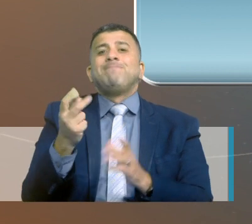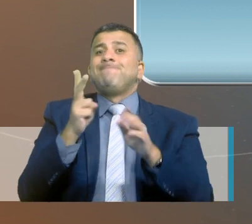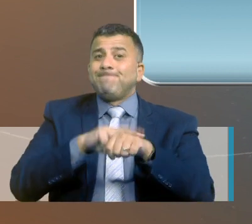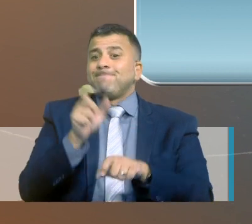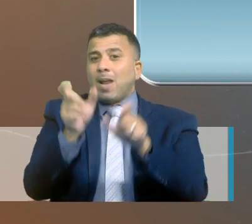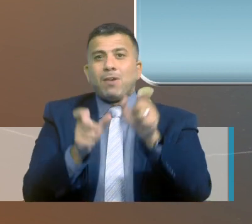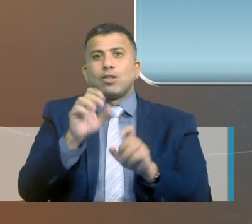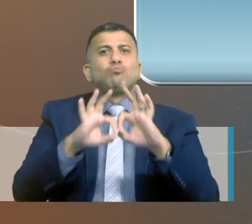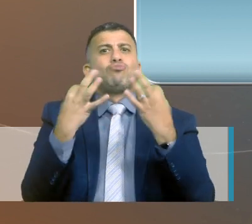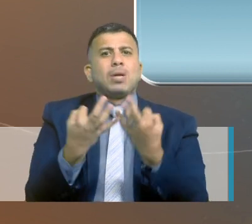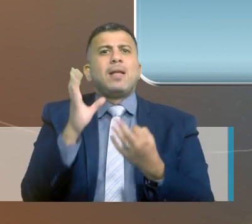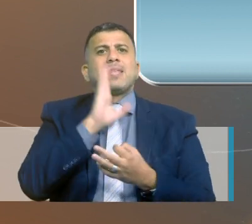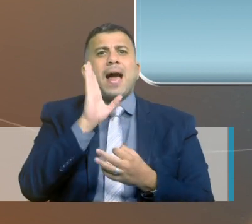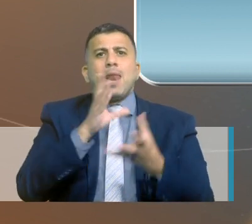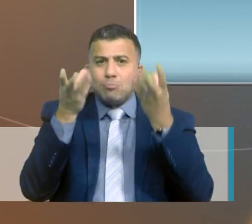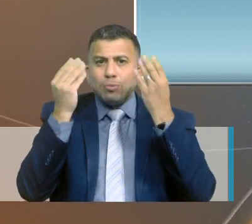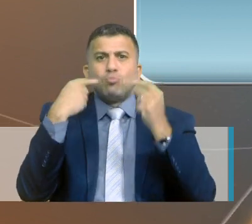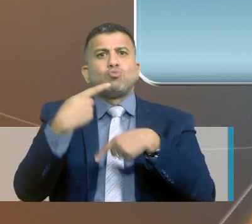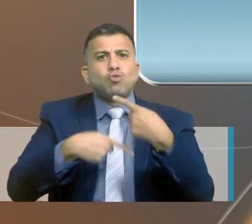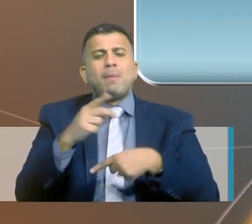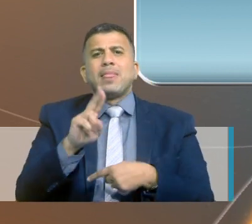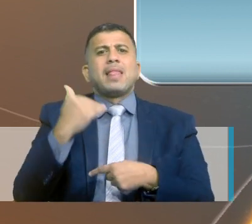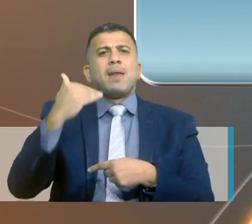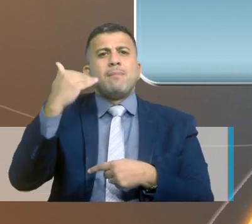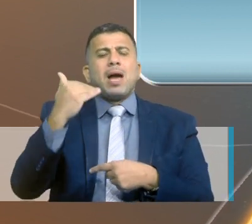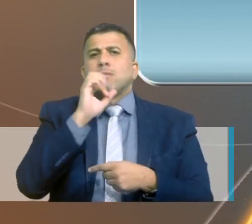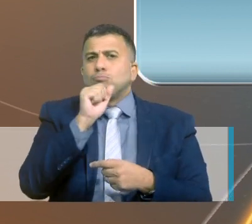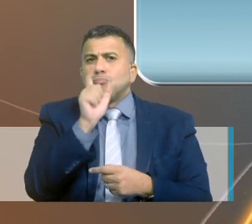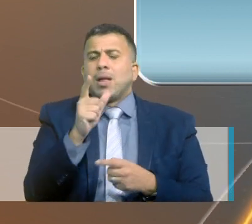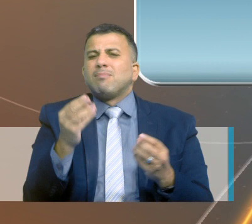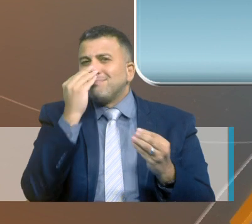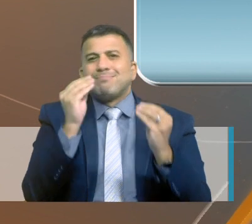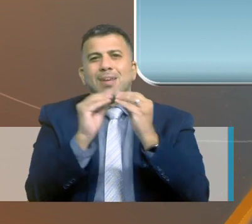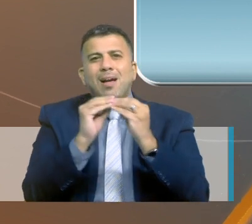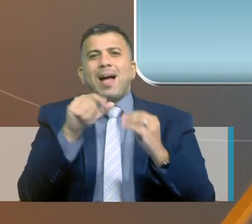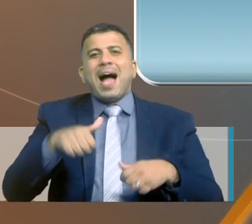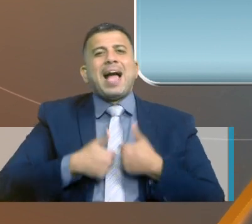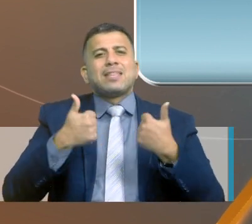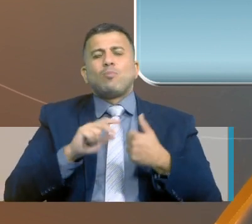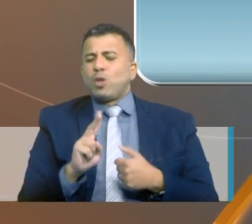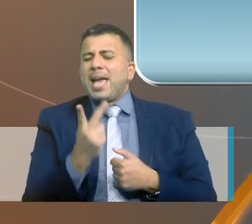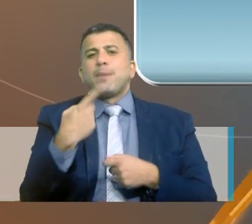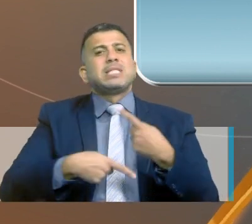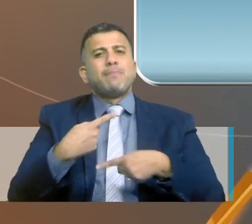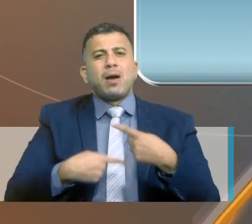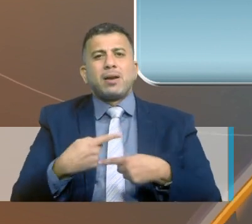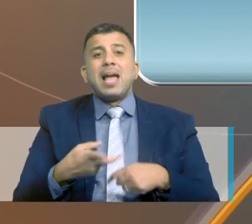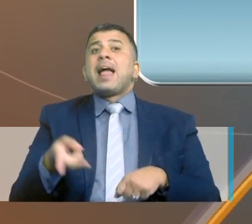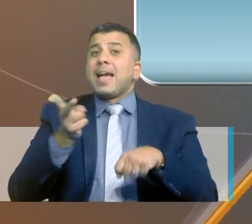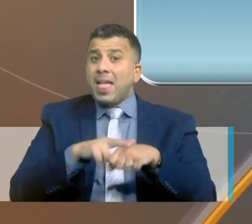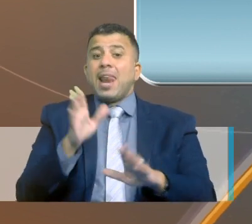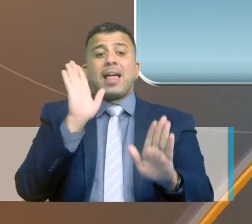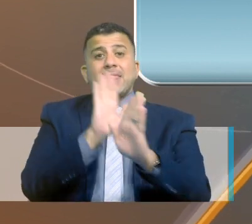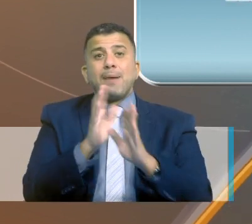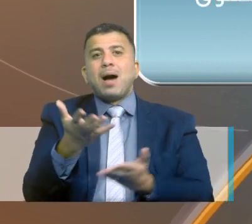تشجيع افراد المجتمع على التعلم المستمر وتنميه قدراتهم على التكيف مع اوضاع الحياه المتغيره باستمرار